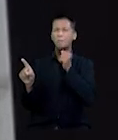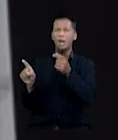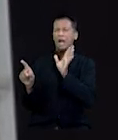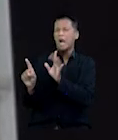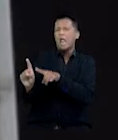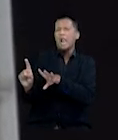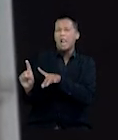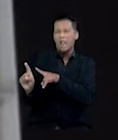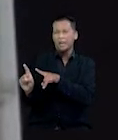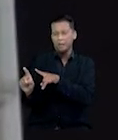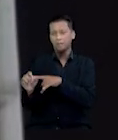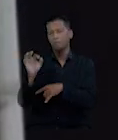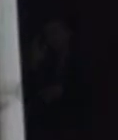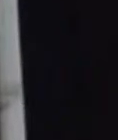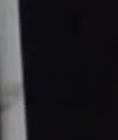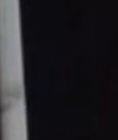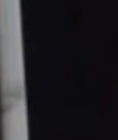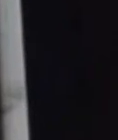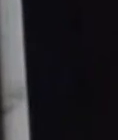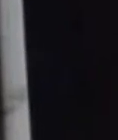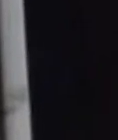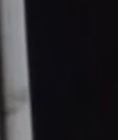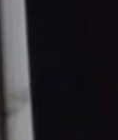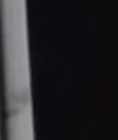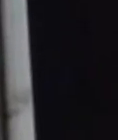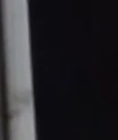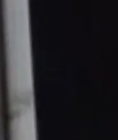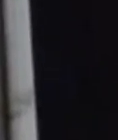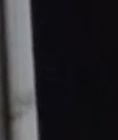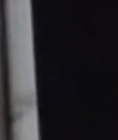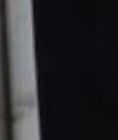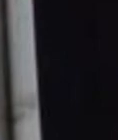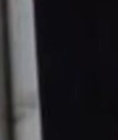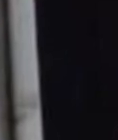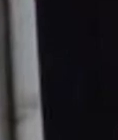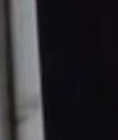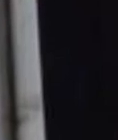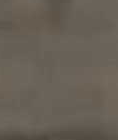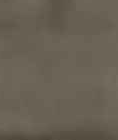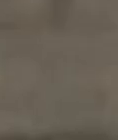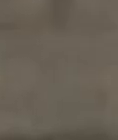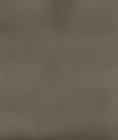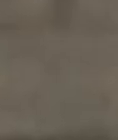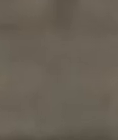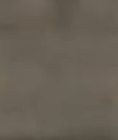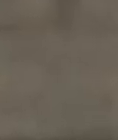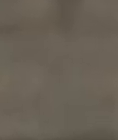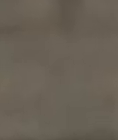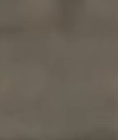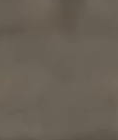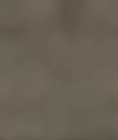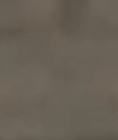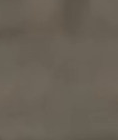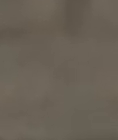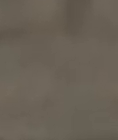laporan melakukan penyelidikan. Dari hasil olah tempat kejadian perkara, polisi menemukan proyektil peluru tajam serta lubang bekas